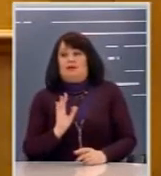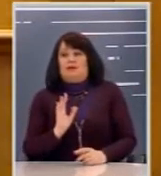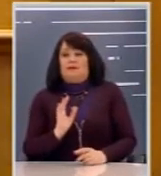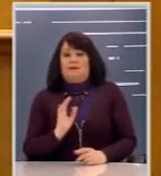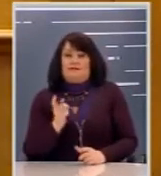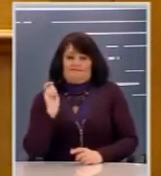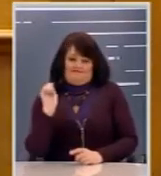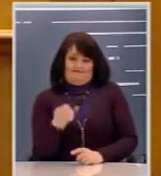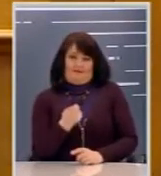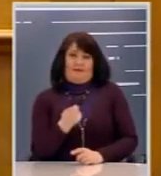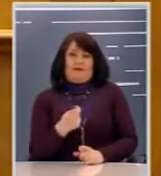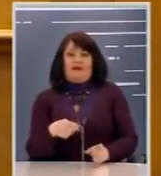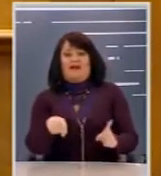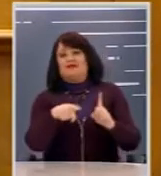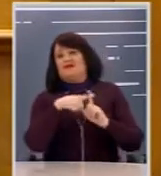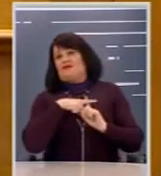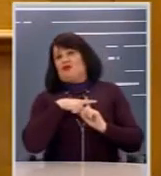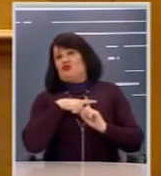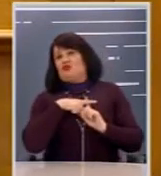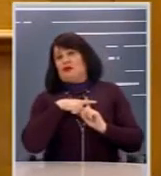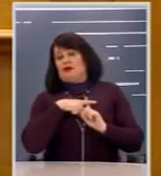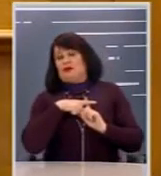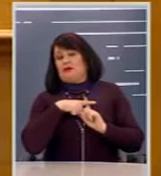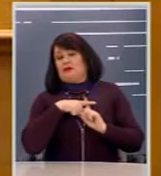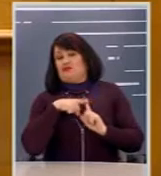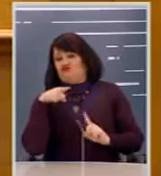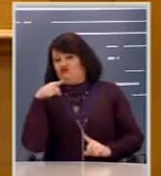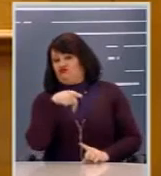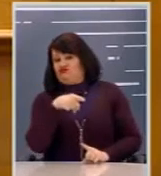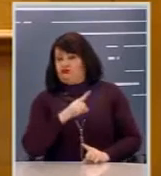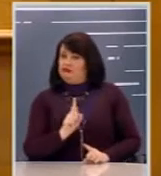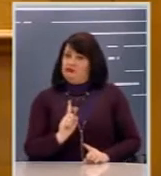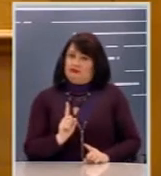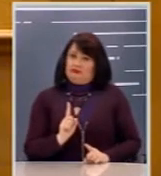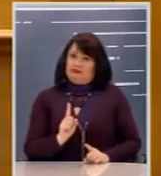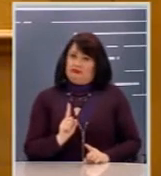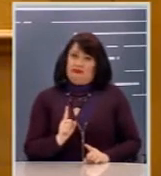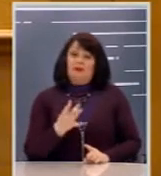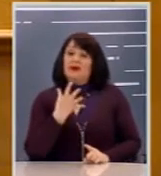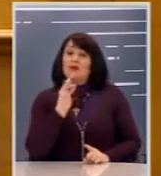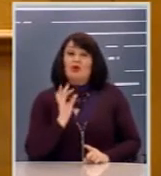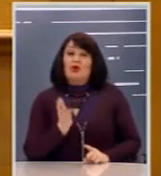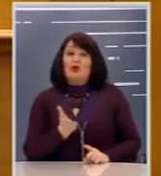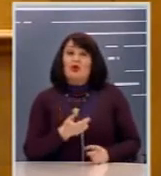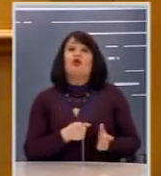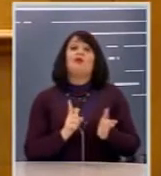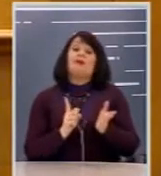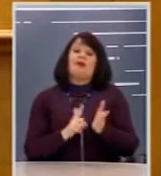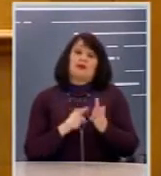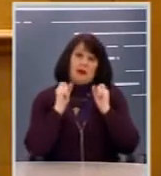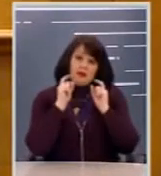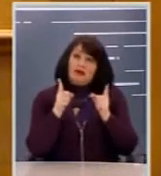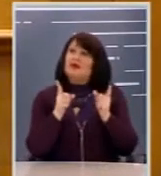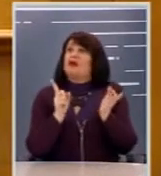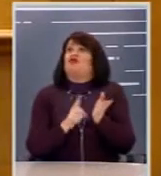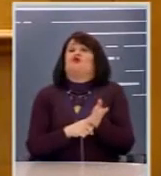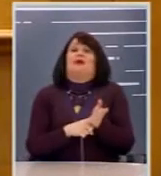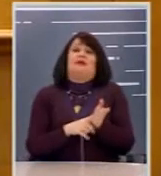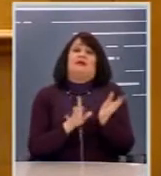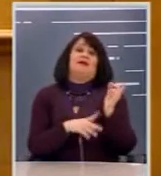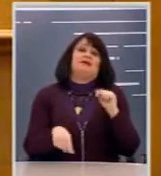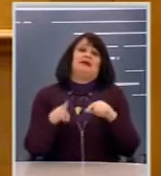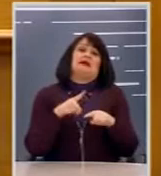στο σταυρό κάποιους ανθρώπους, αλλά γιατί πρέπει επιτέλους σε αυτή τη χώρα